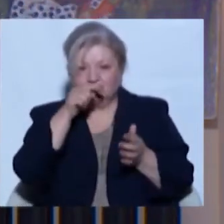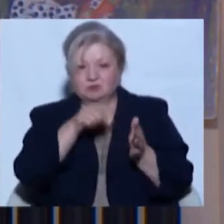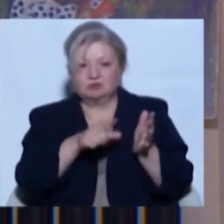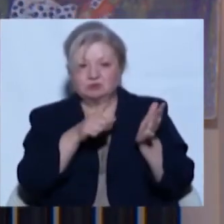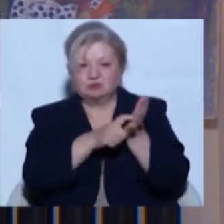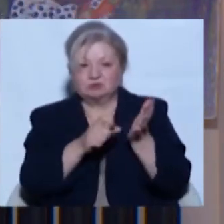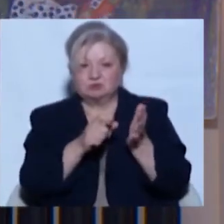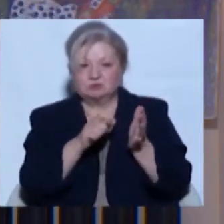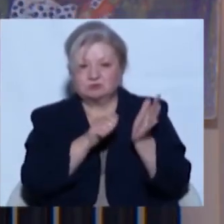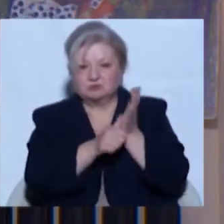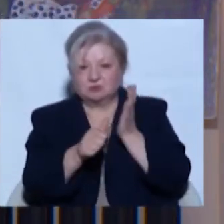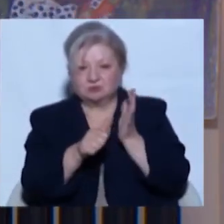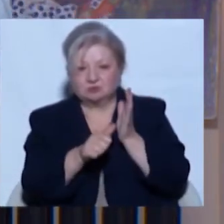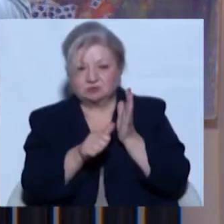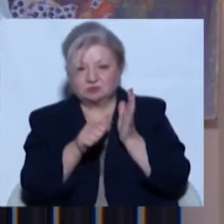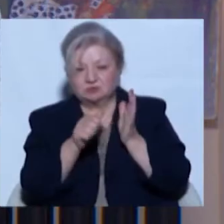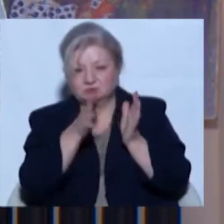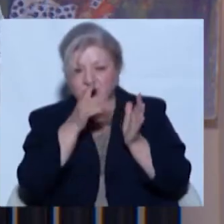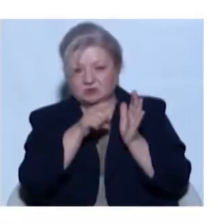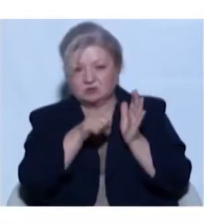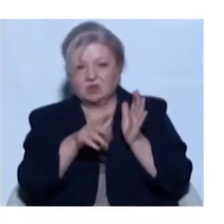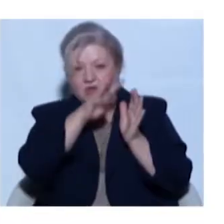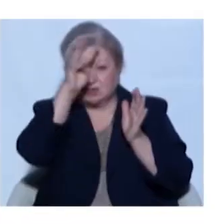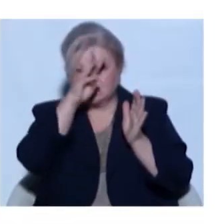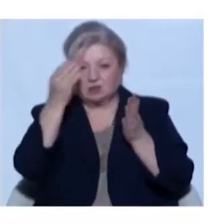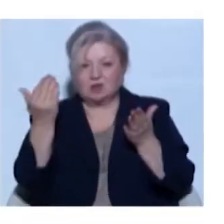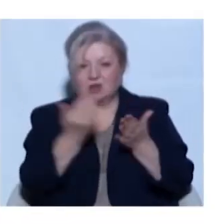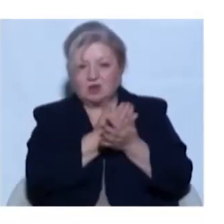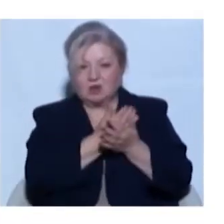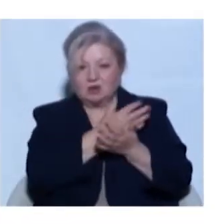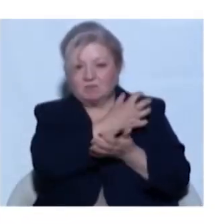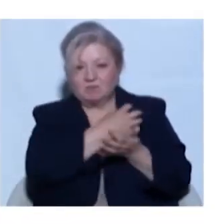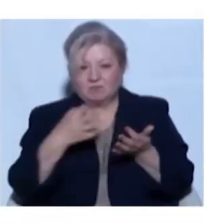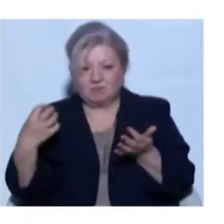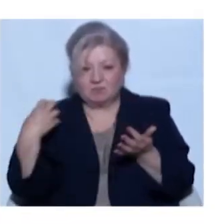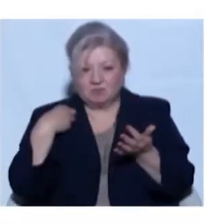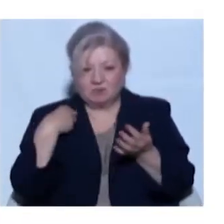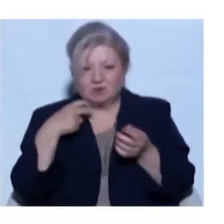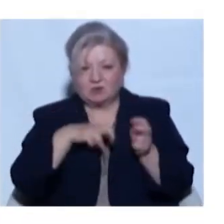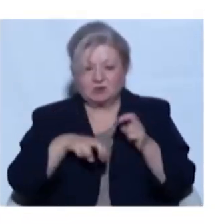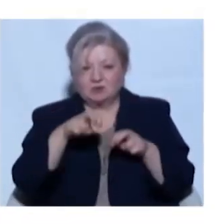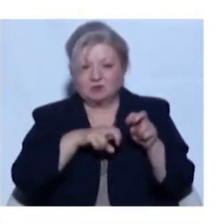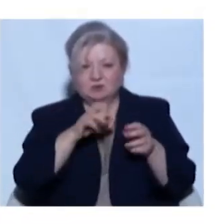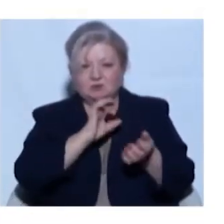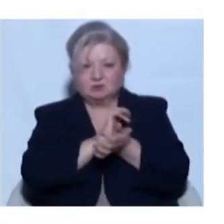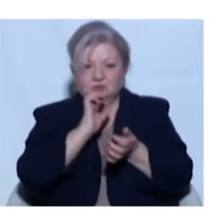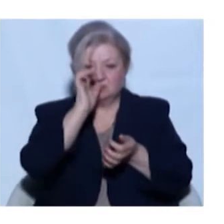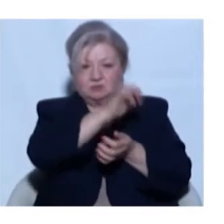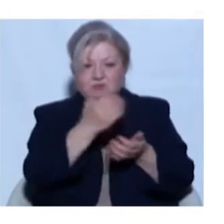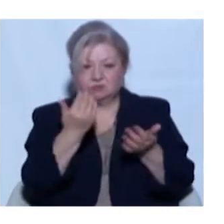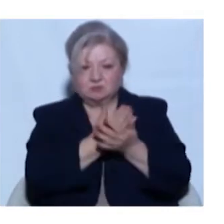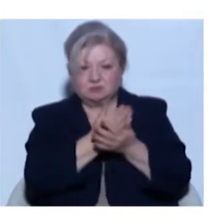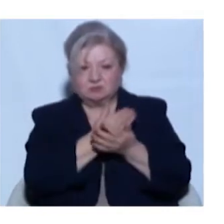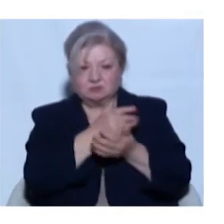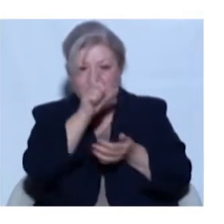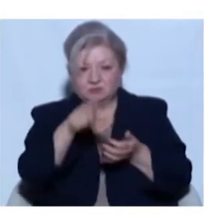1763 tsels Iranis akhal shakhs Kerim khas ტახტის მაძიებელი აზადხანი გაუგზავნა, რომელიც მას